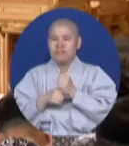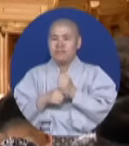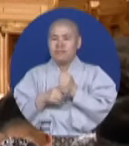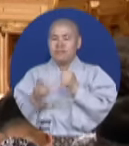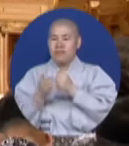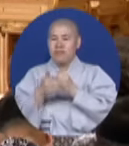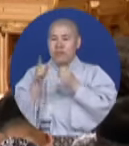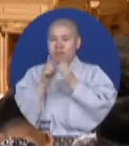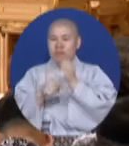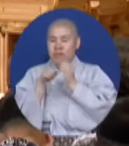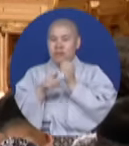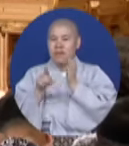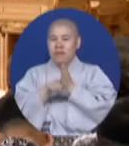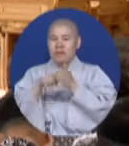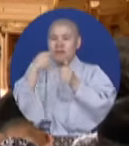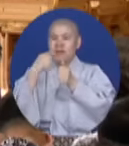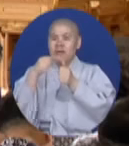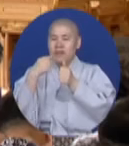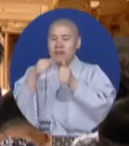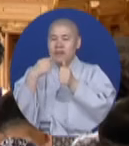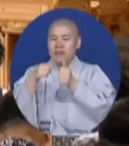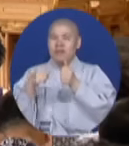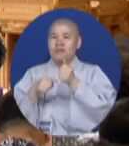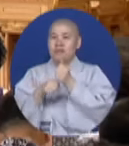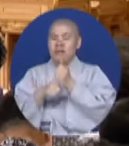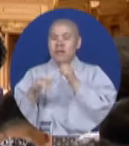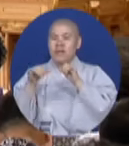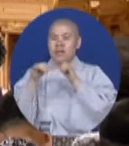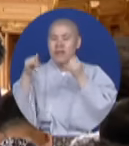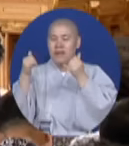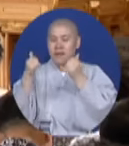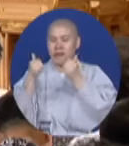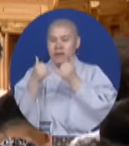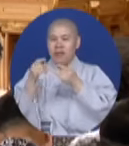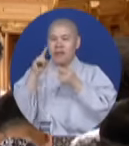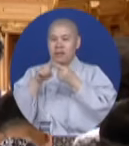불교에서 가르치는 것은 인연법입니다.